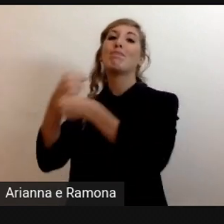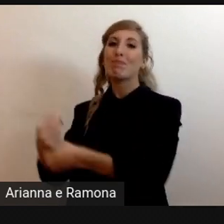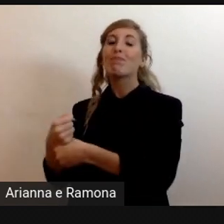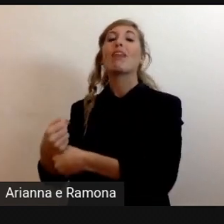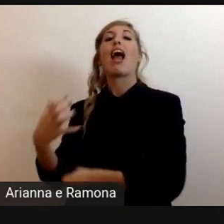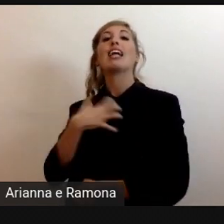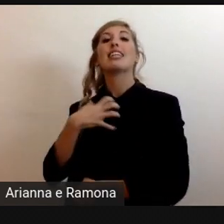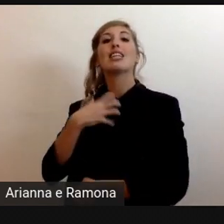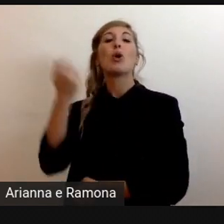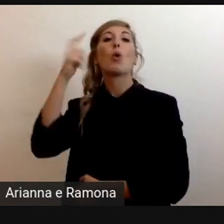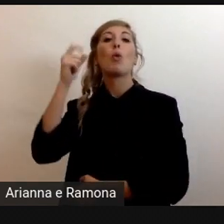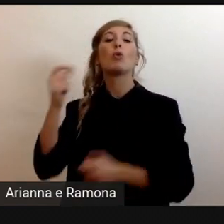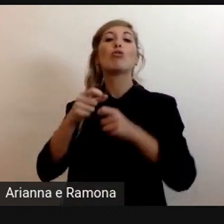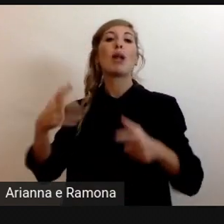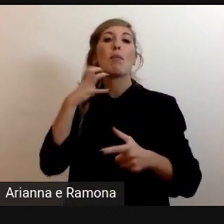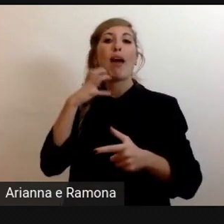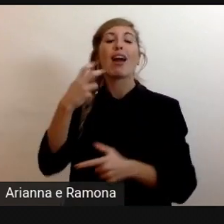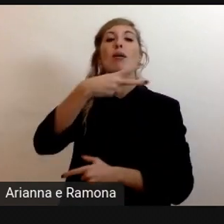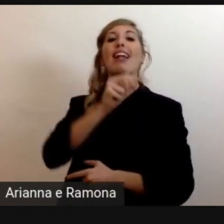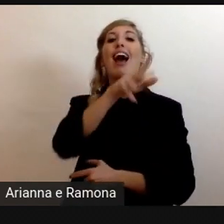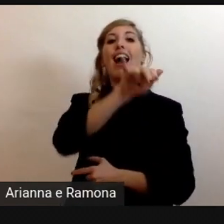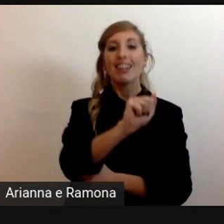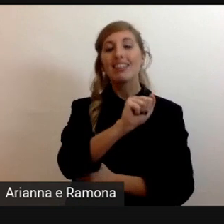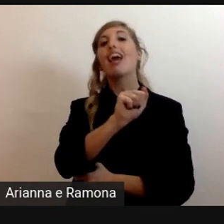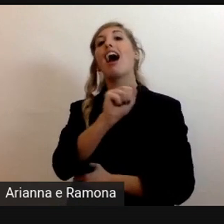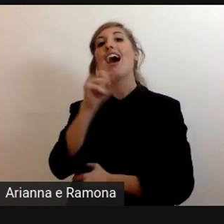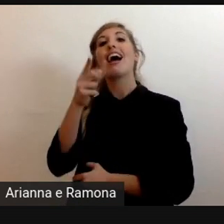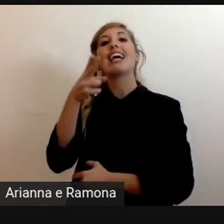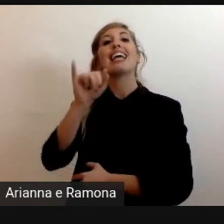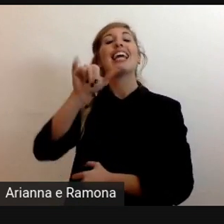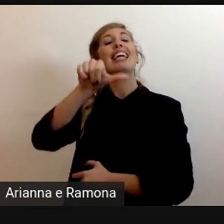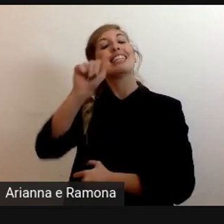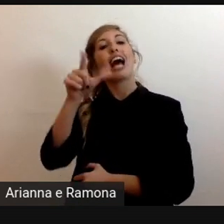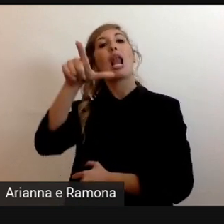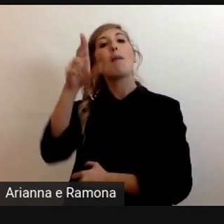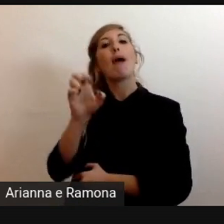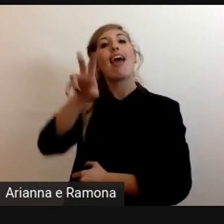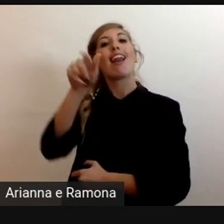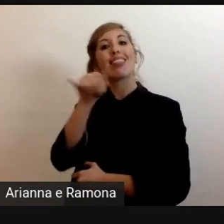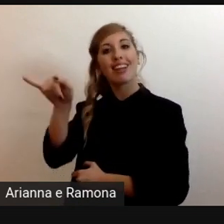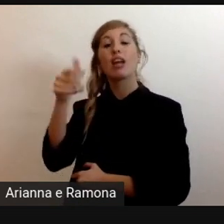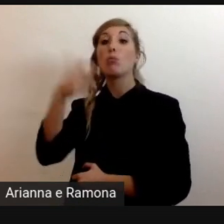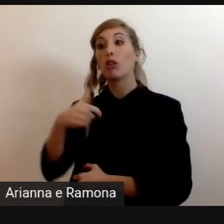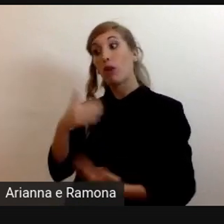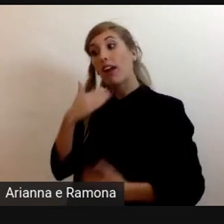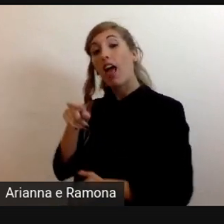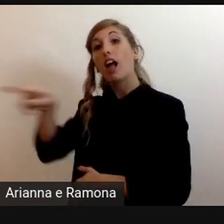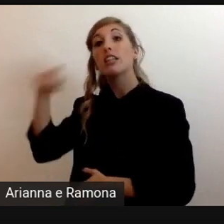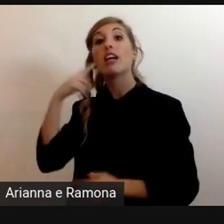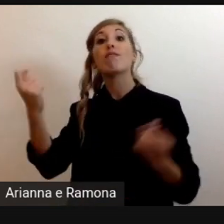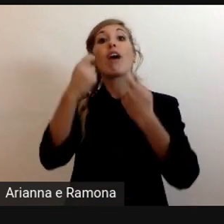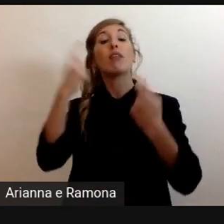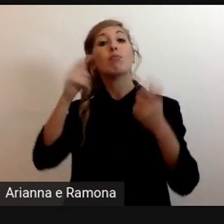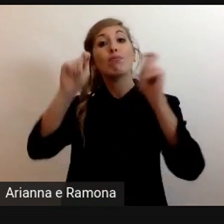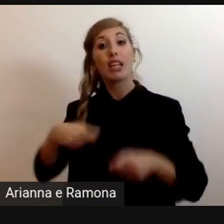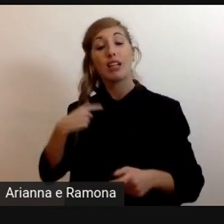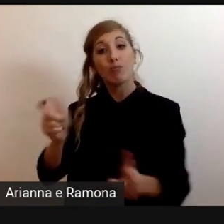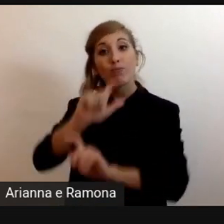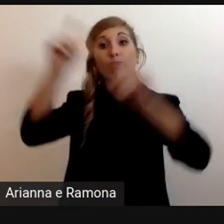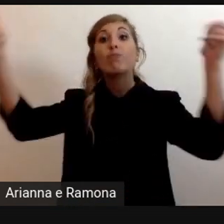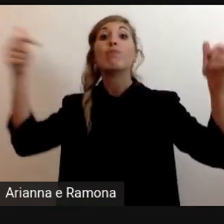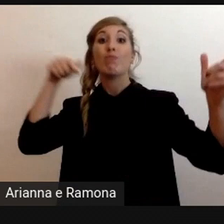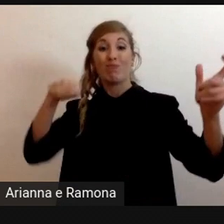della città di bergamo nave ghisalberti con cui questo festival è cresciuto in cui si è sviluppato attraverso intese puntuali